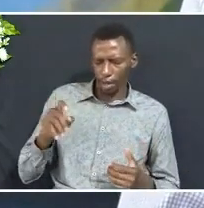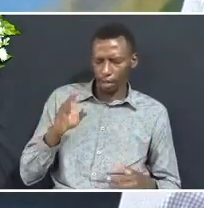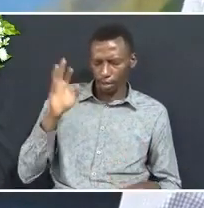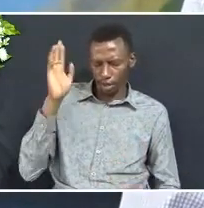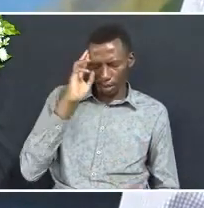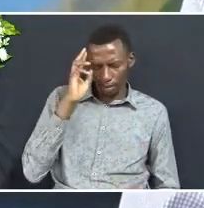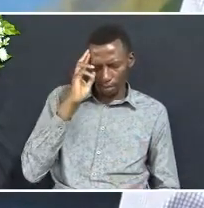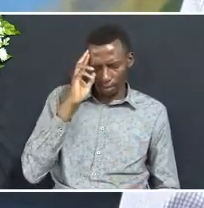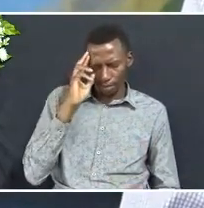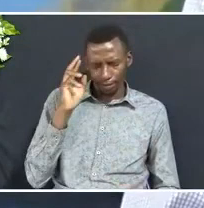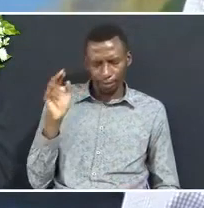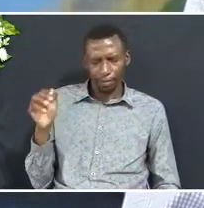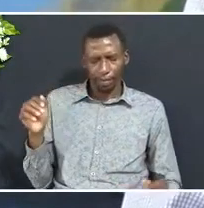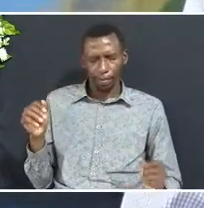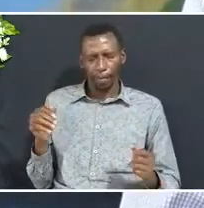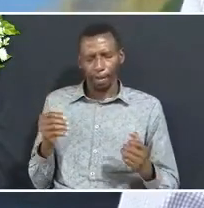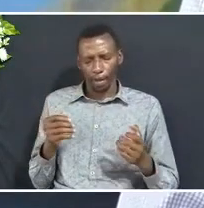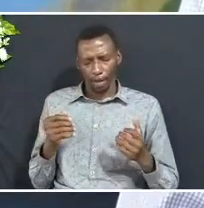kwamba